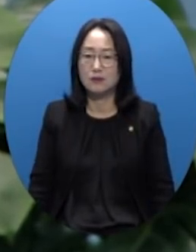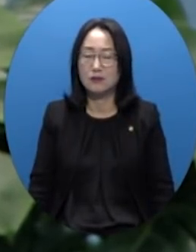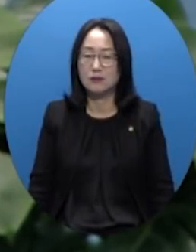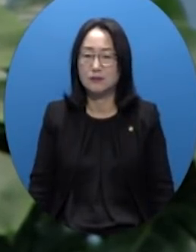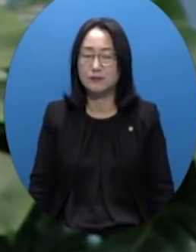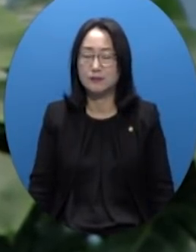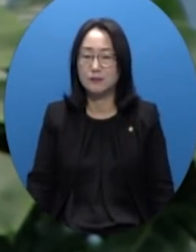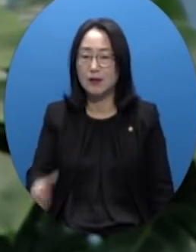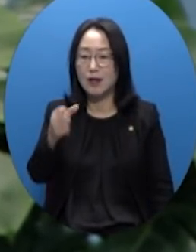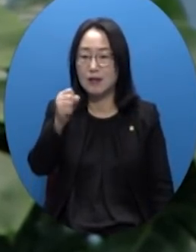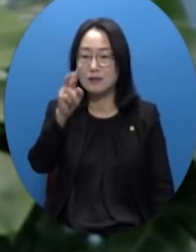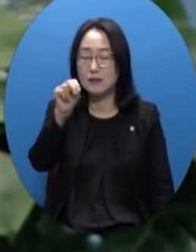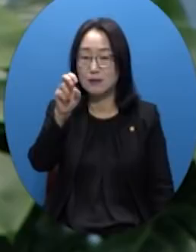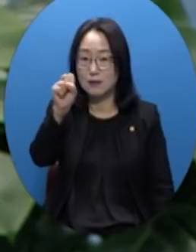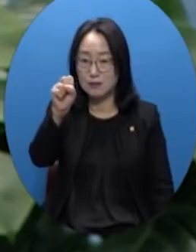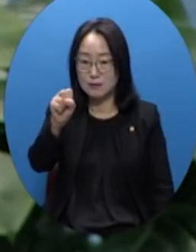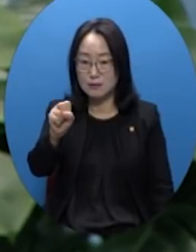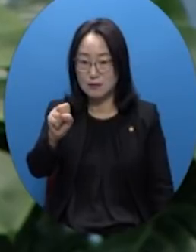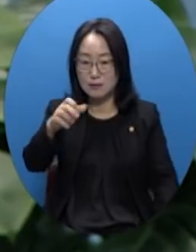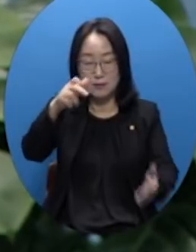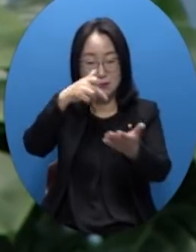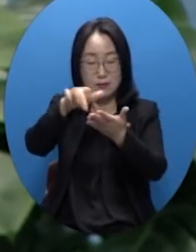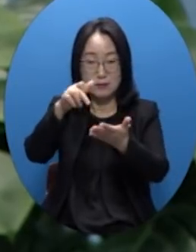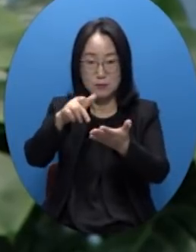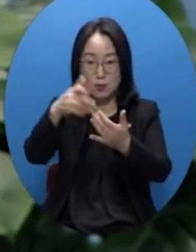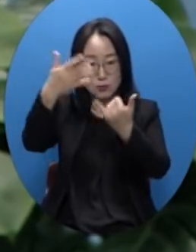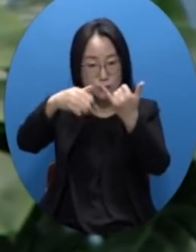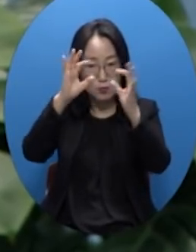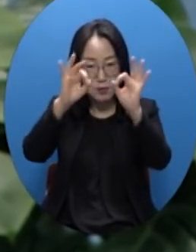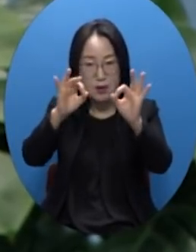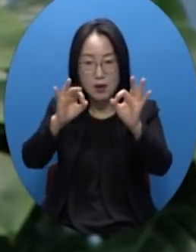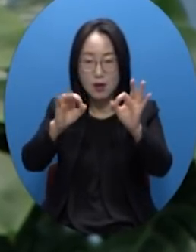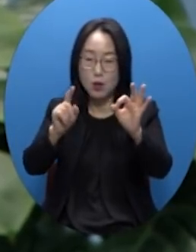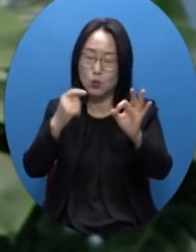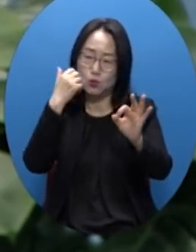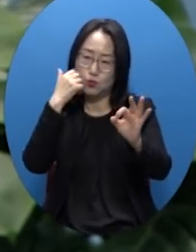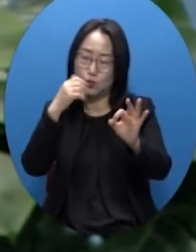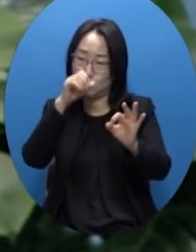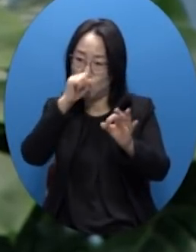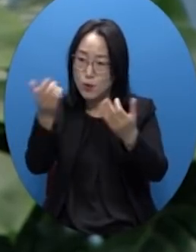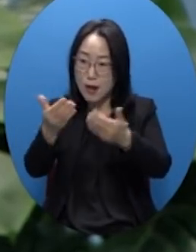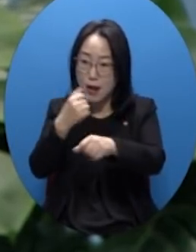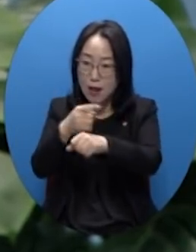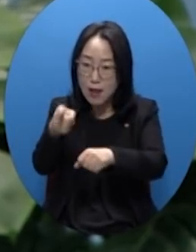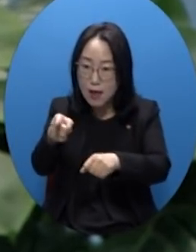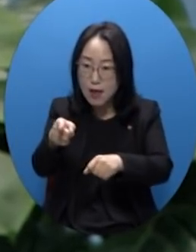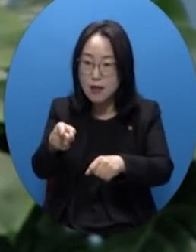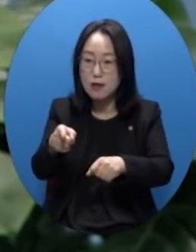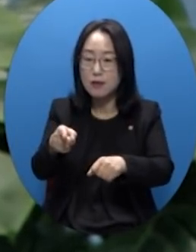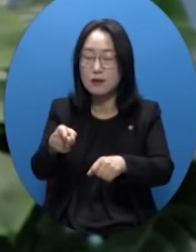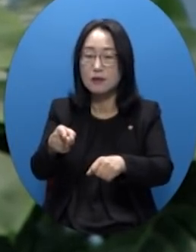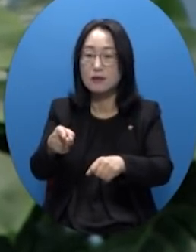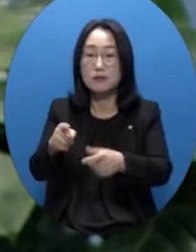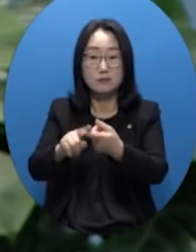sns 라는 것을 보면은 어떤 사람이 좋은 일을 해도 그것을